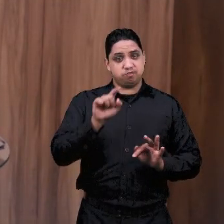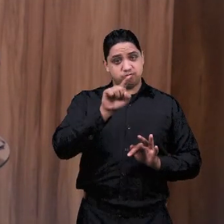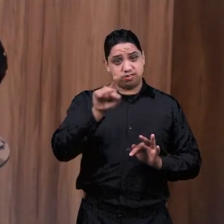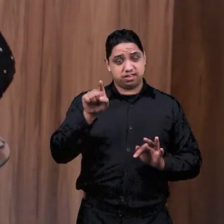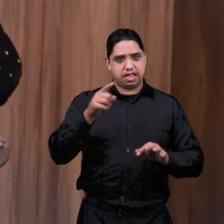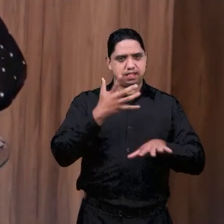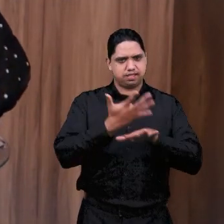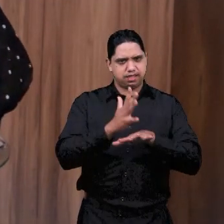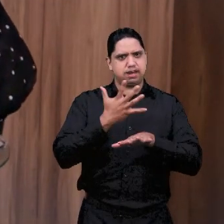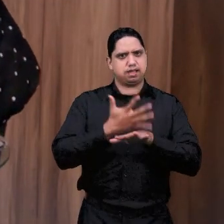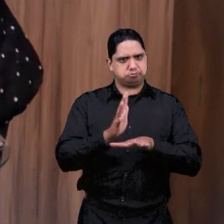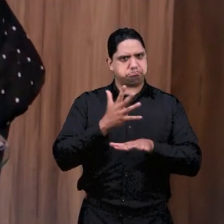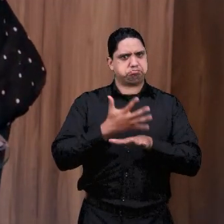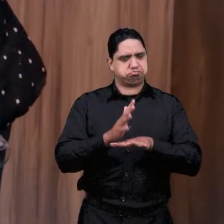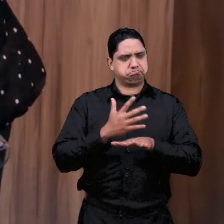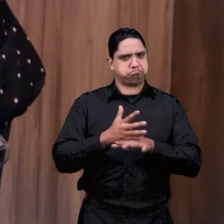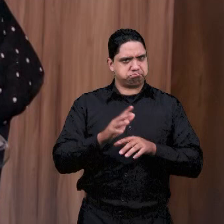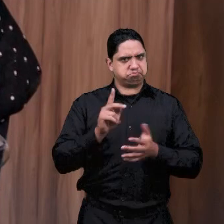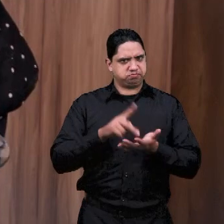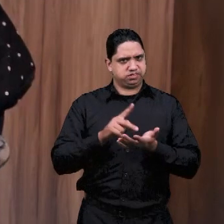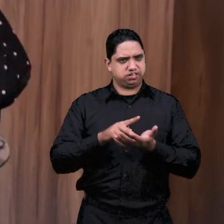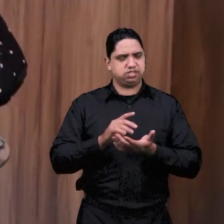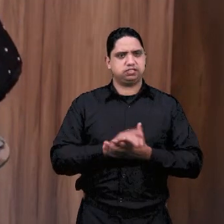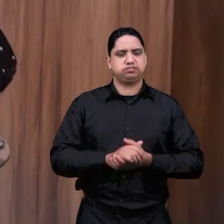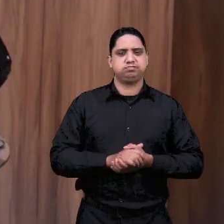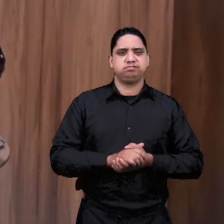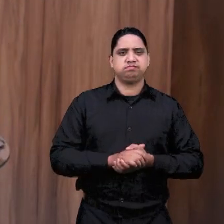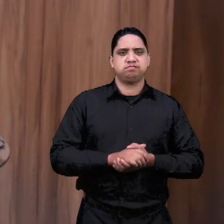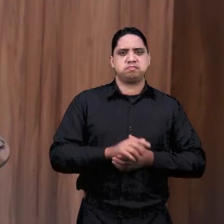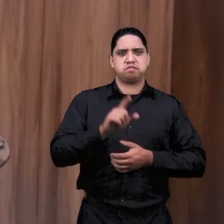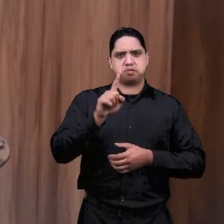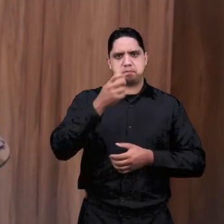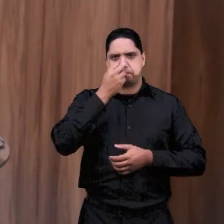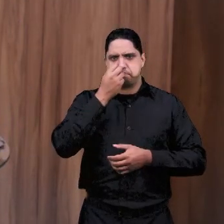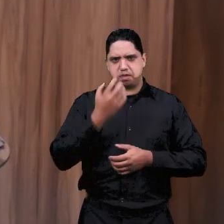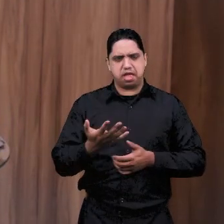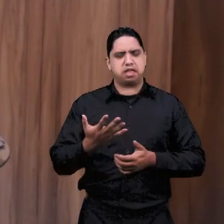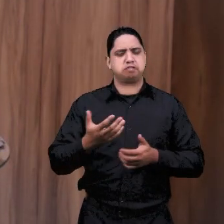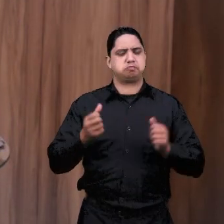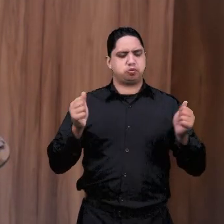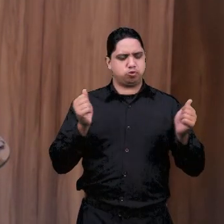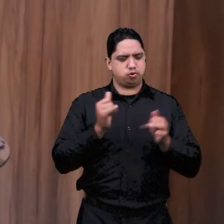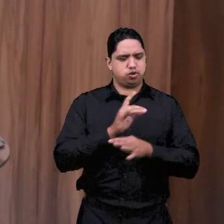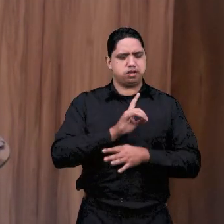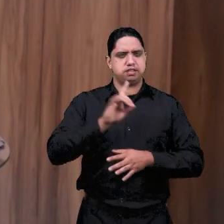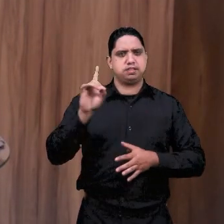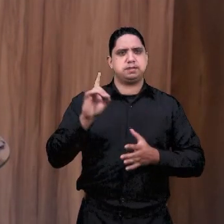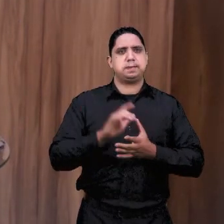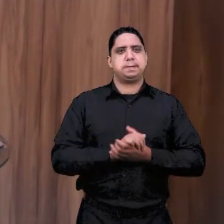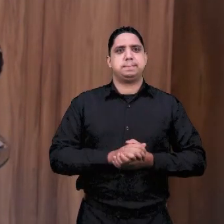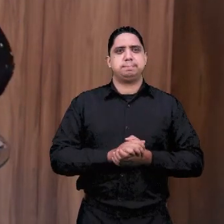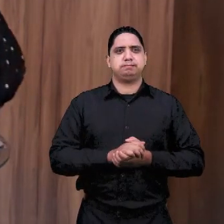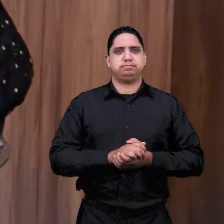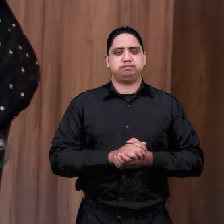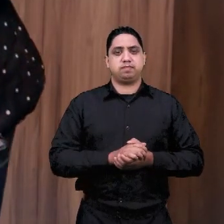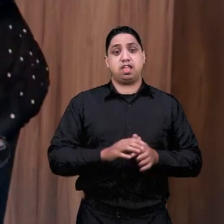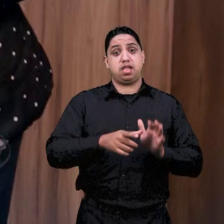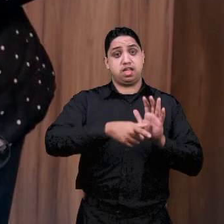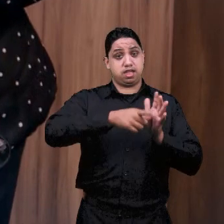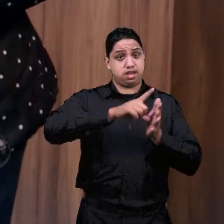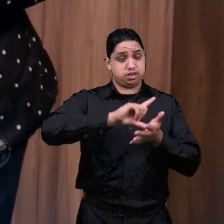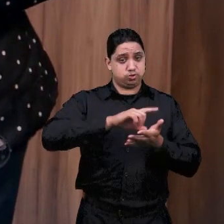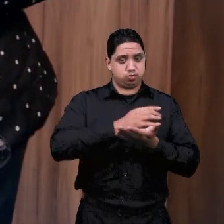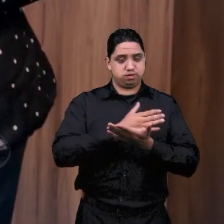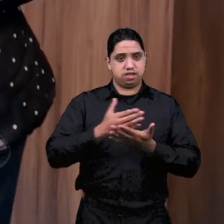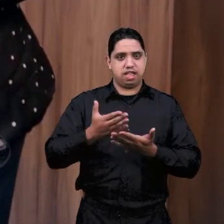Vous vous entraînez beaucoup, n'est-ce pas? Vous allez très bien. Gloire à Dieu. Alors, avant de commencer